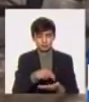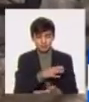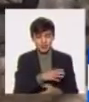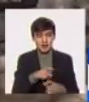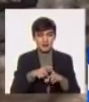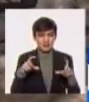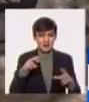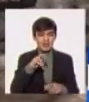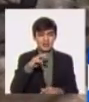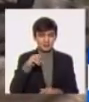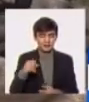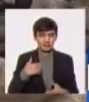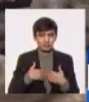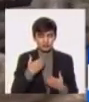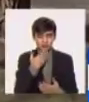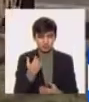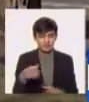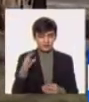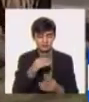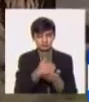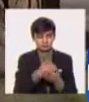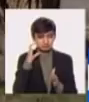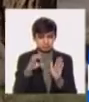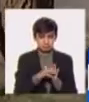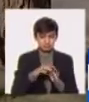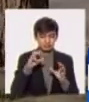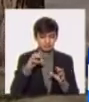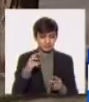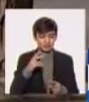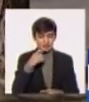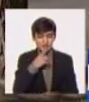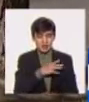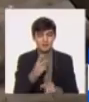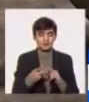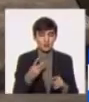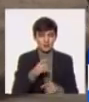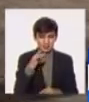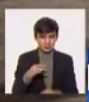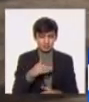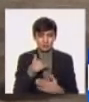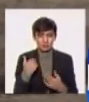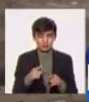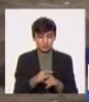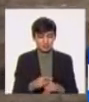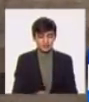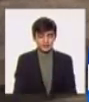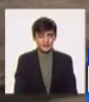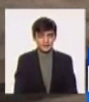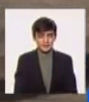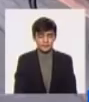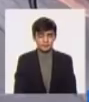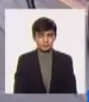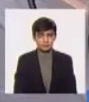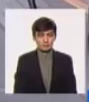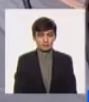спешит, потому что стали более дисциплинированнее. Оказаться в группе риска во второй раз никому не хочется. Аскар Медыбаев,